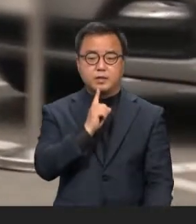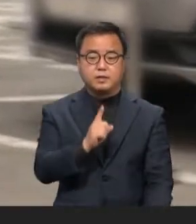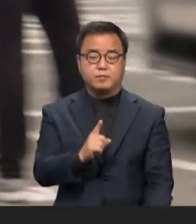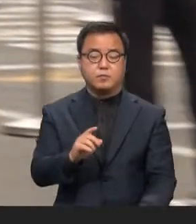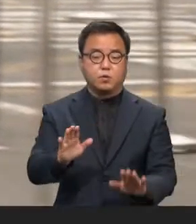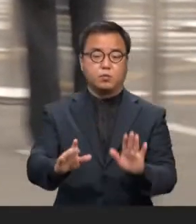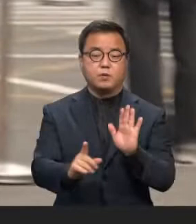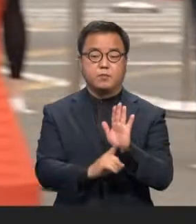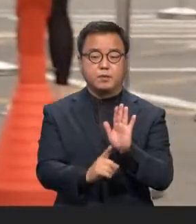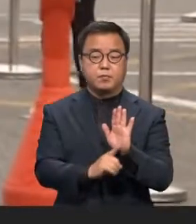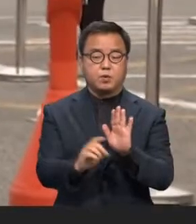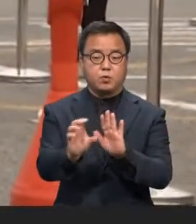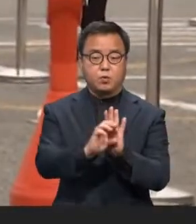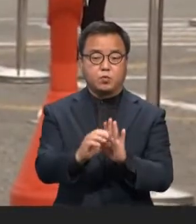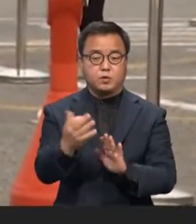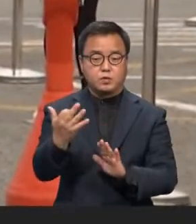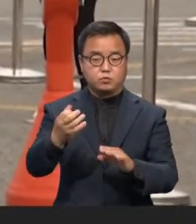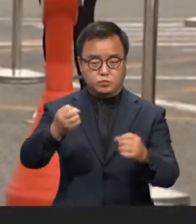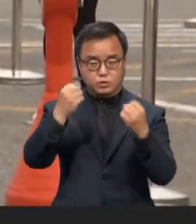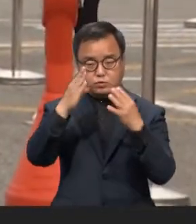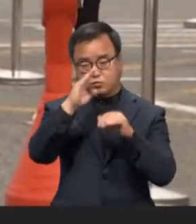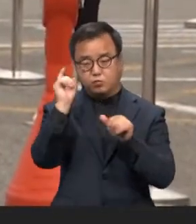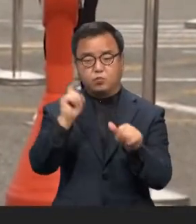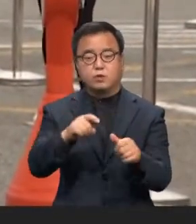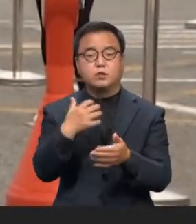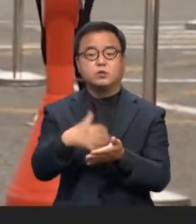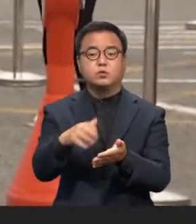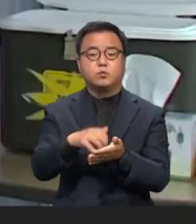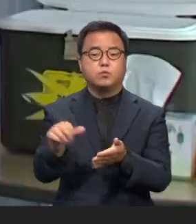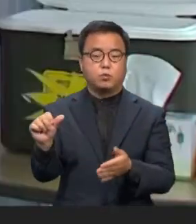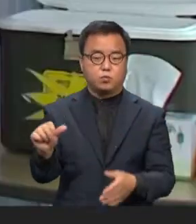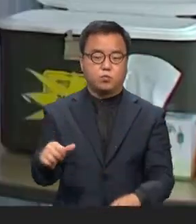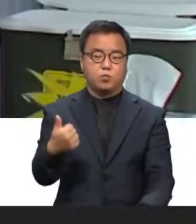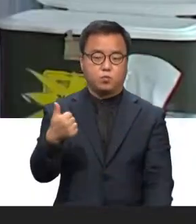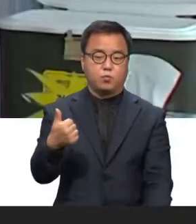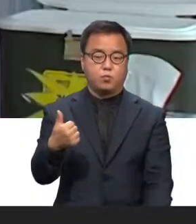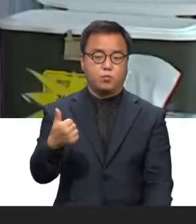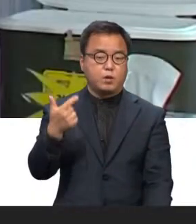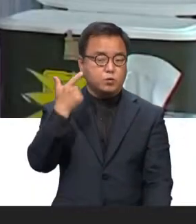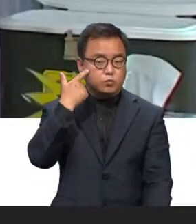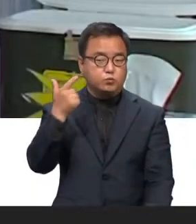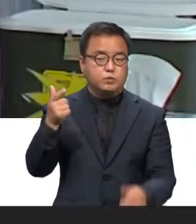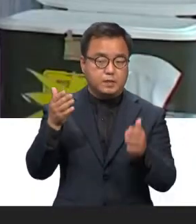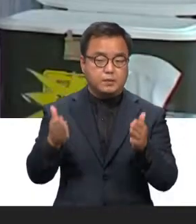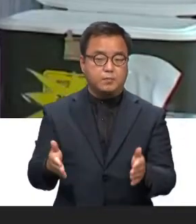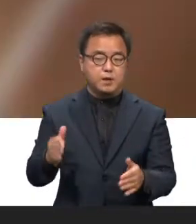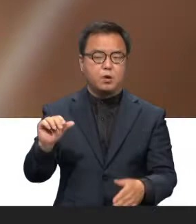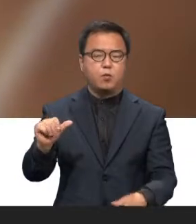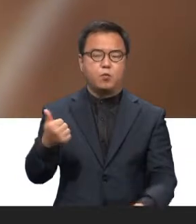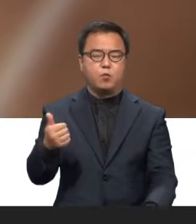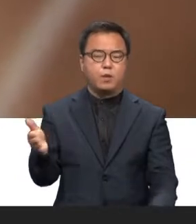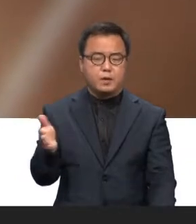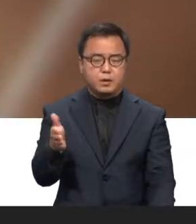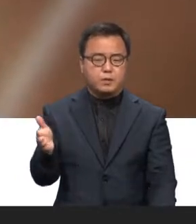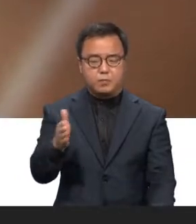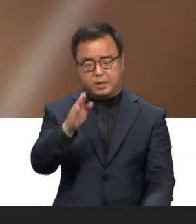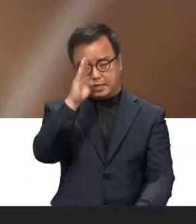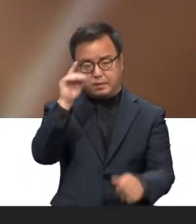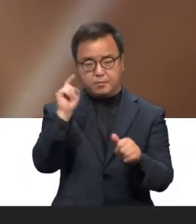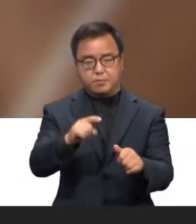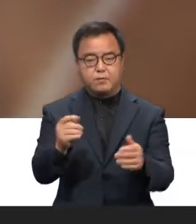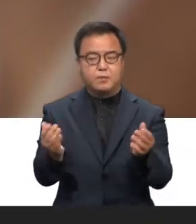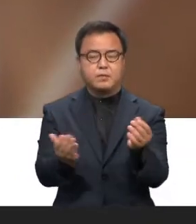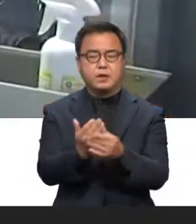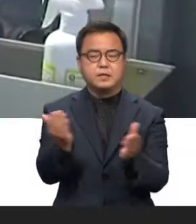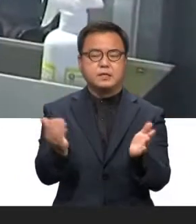오늘 발표된 콜은 알구 신규 합친 자수는 500명 여 3 말에 500명 때 로 떨어졌지만 주중 집게 치가 나오는